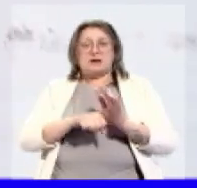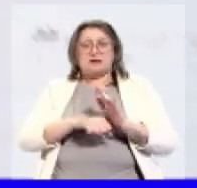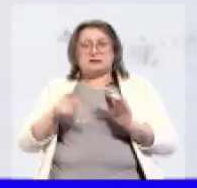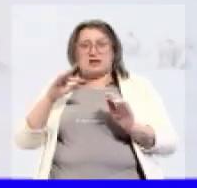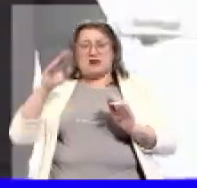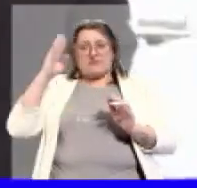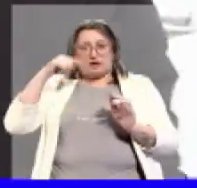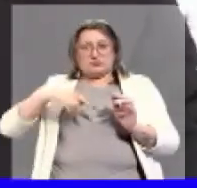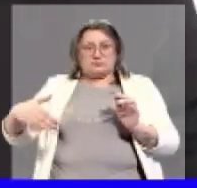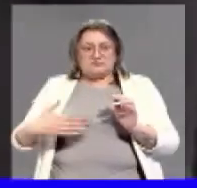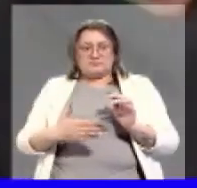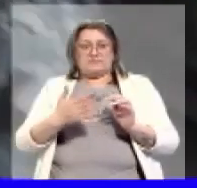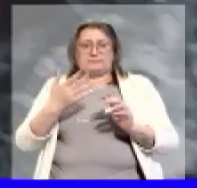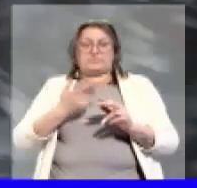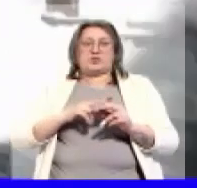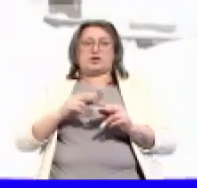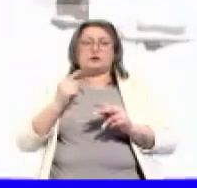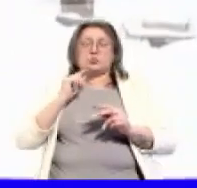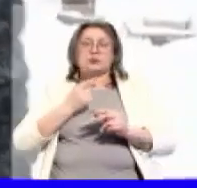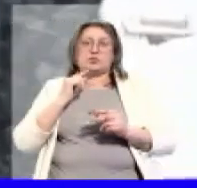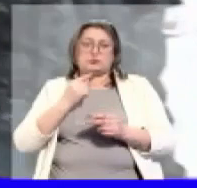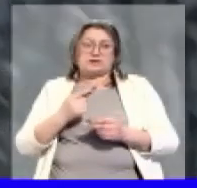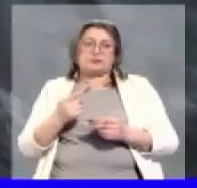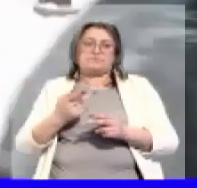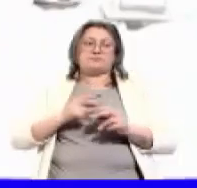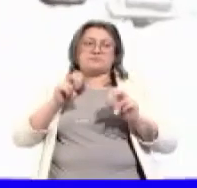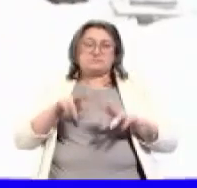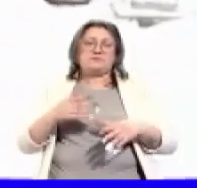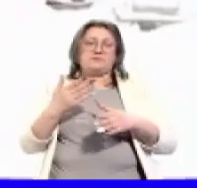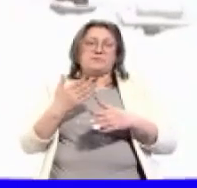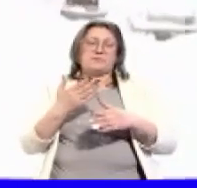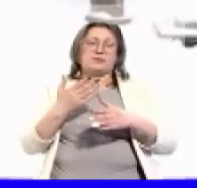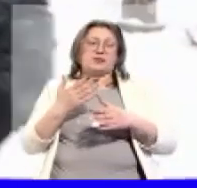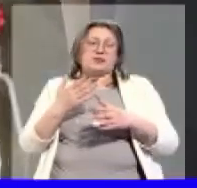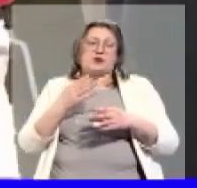тиесілі міндетті атқаруда, ал су қоймаларын жалға алған азаматтар аэрация